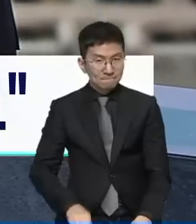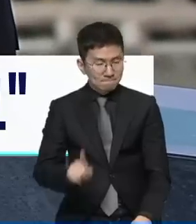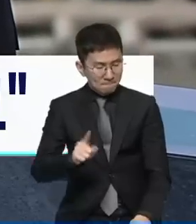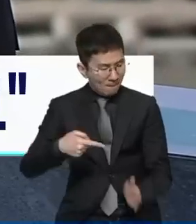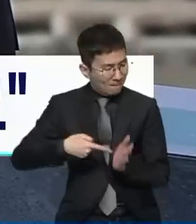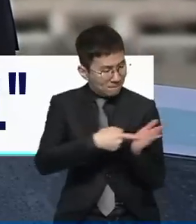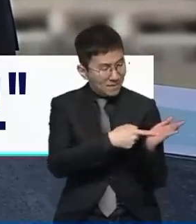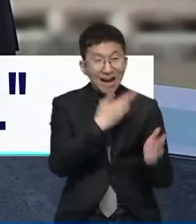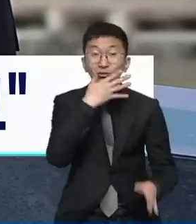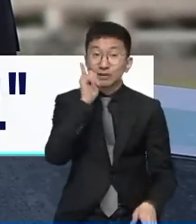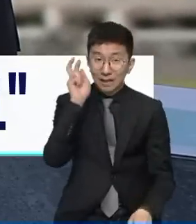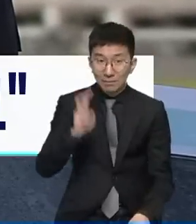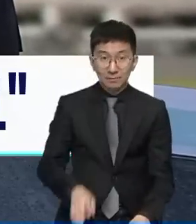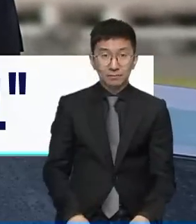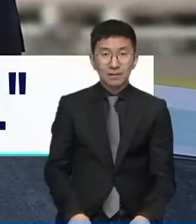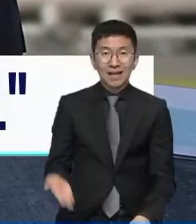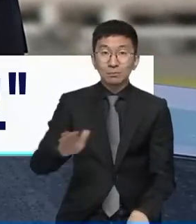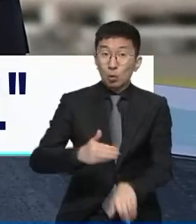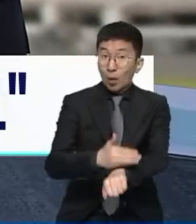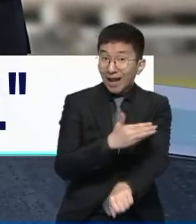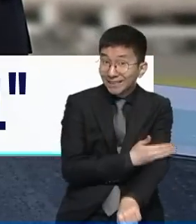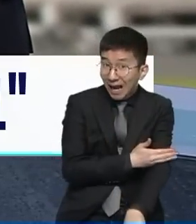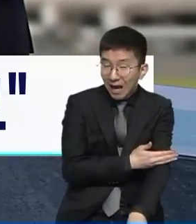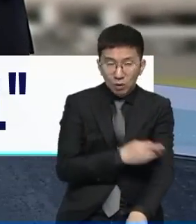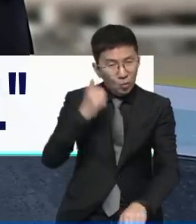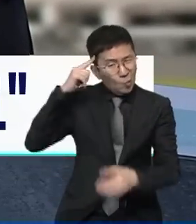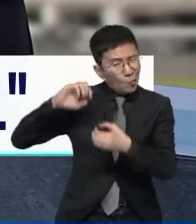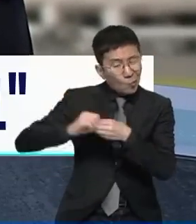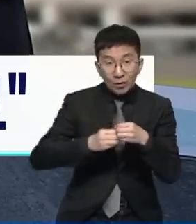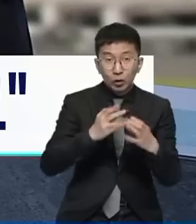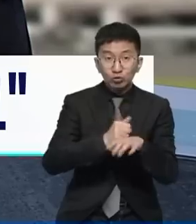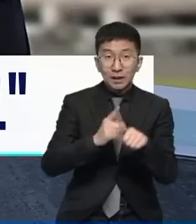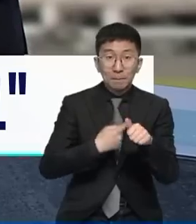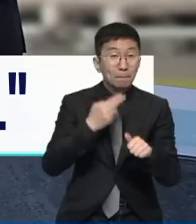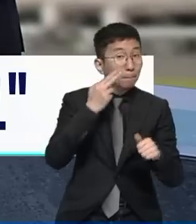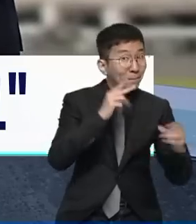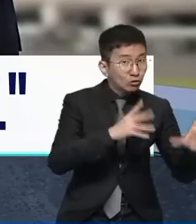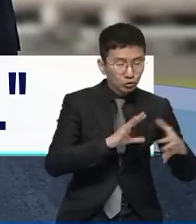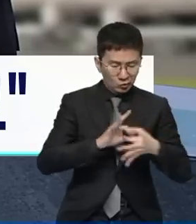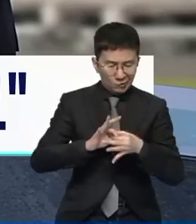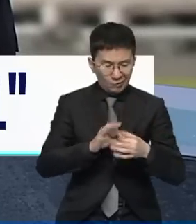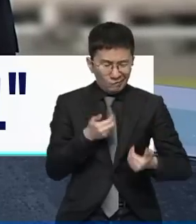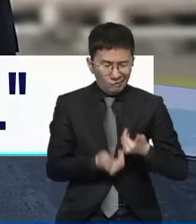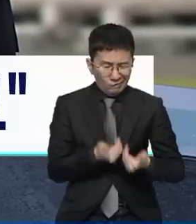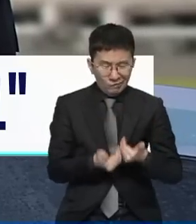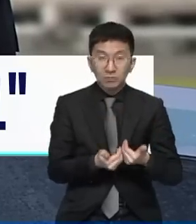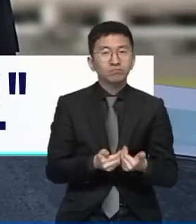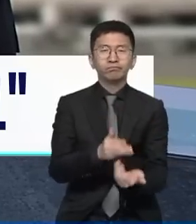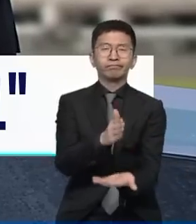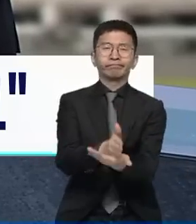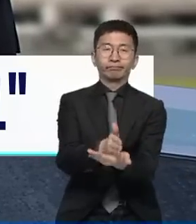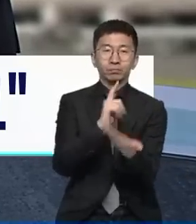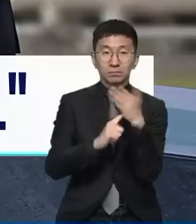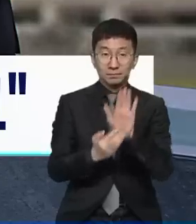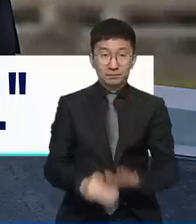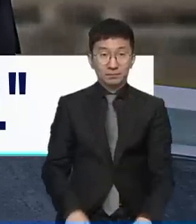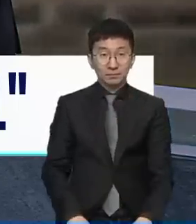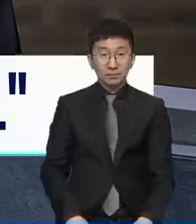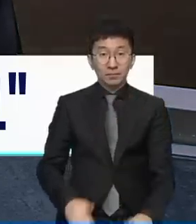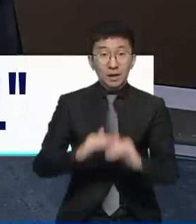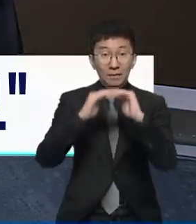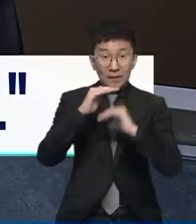다만 이번 일을 과장하고 또 왜곡해서 미국과의 동맹을 흔들리는 시도가 있어서는 안 된다고 강조했습니다